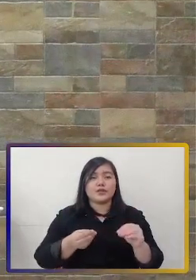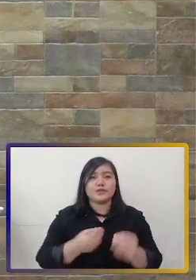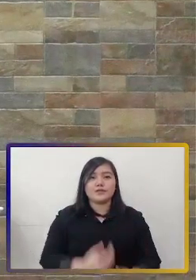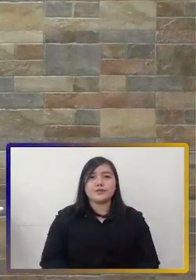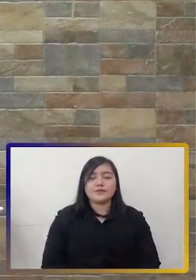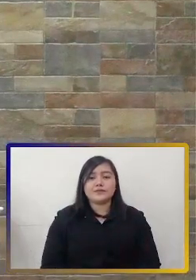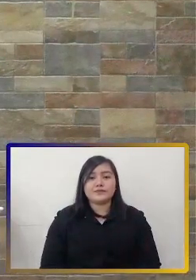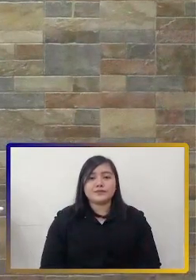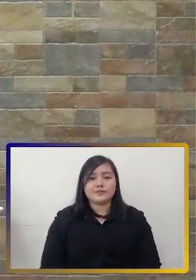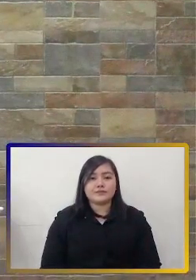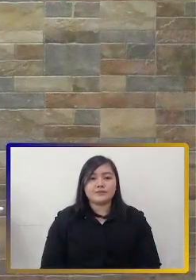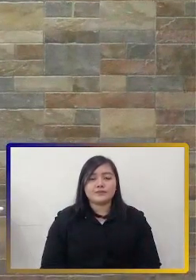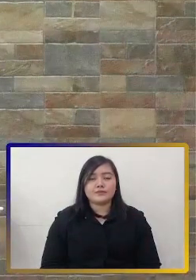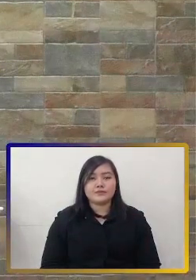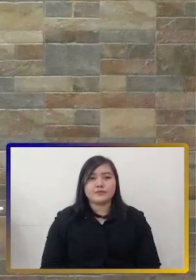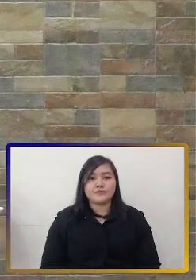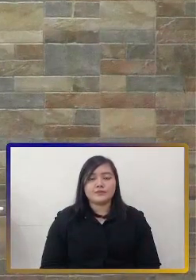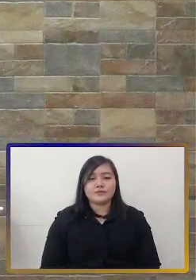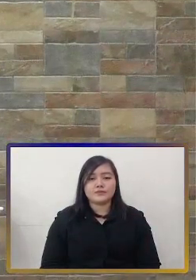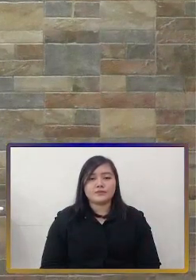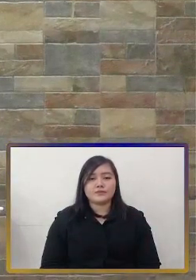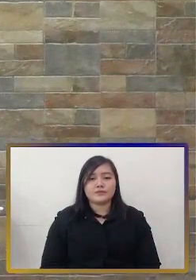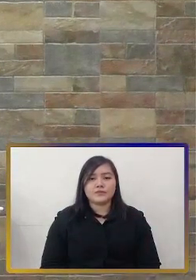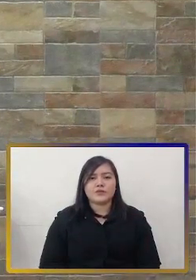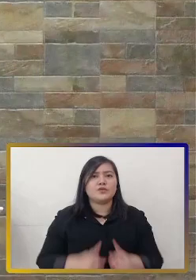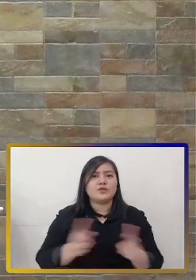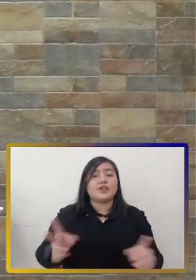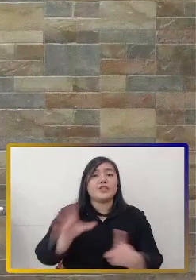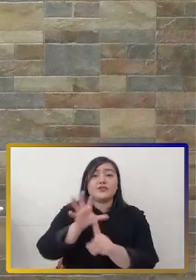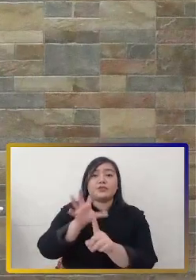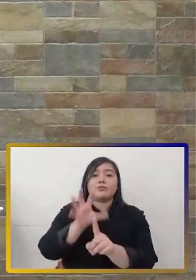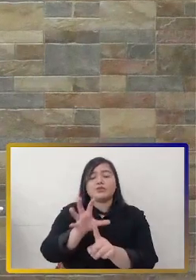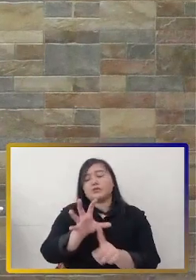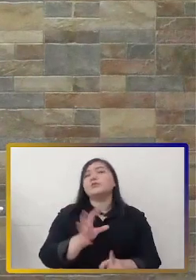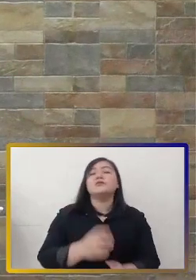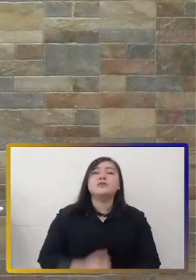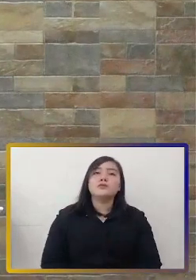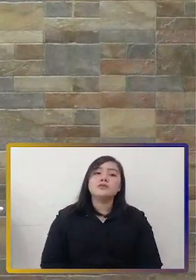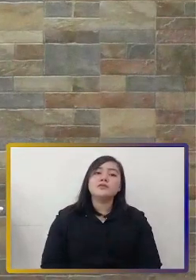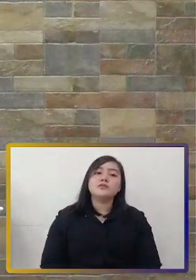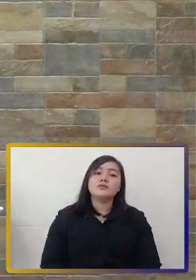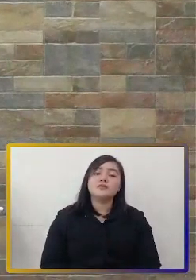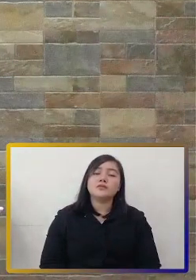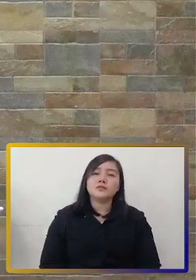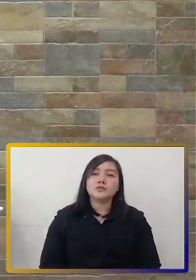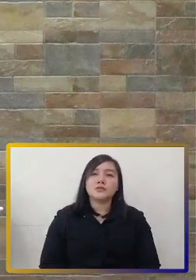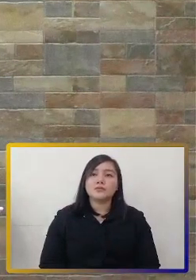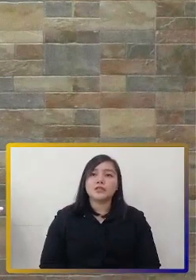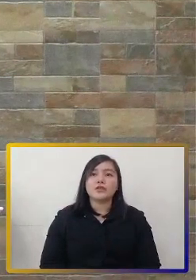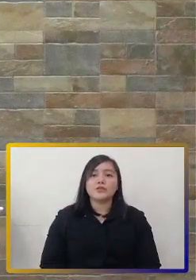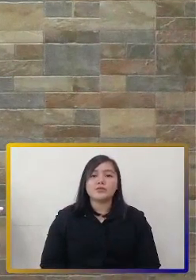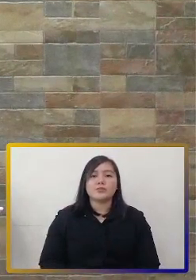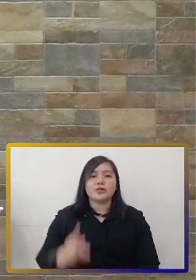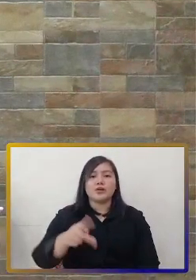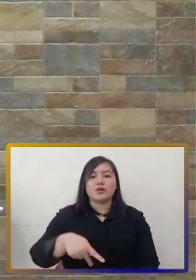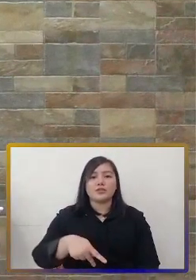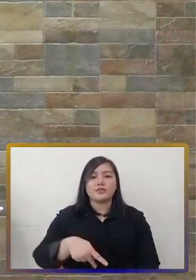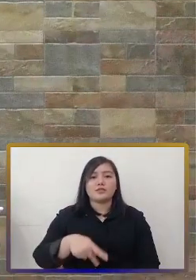yung tinatawag na sikat po ito, up to sa academy, actually meron po ito eh, yung tinatawag na